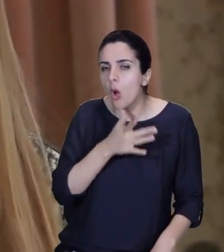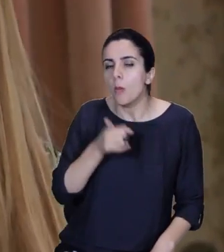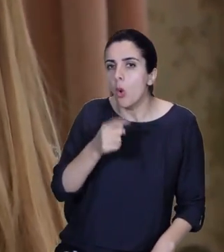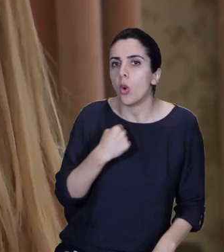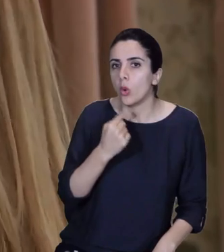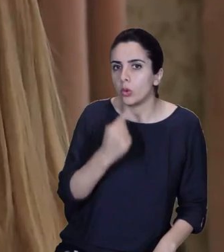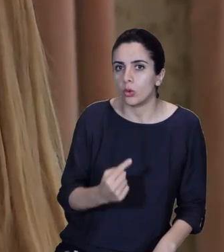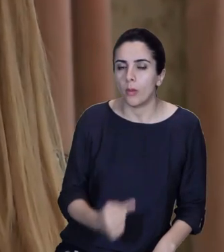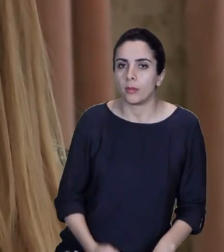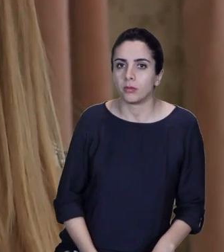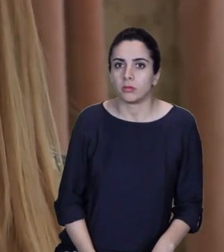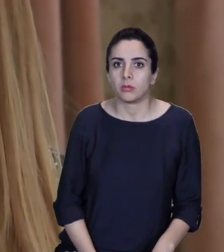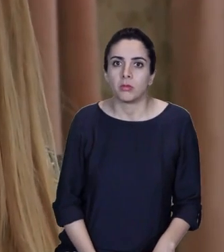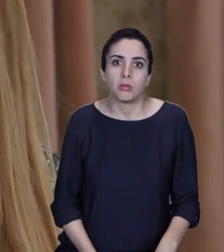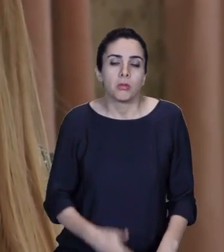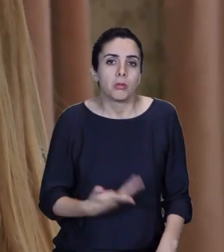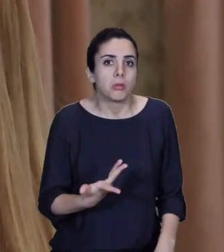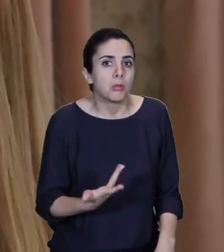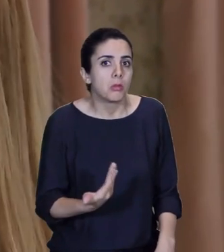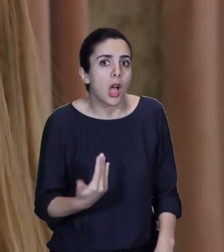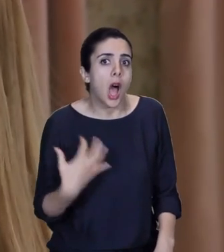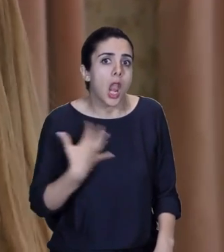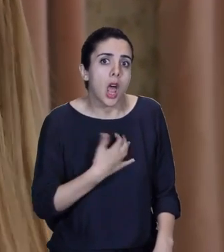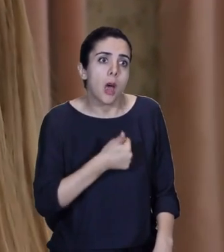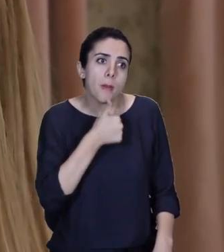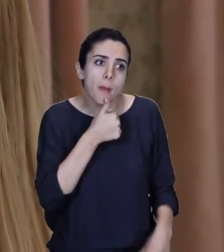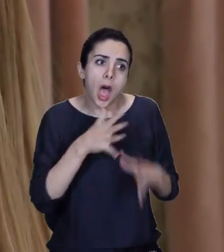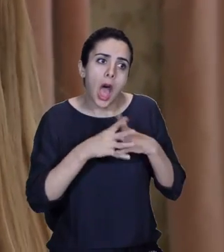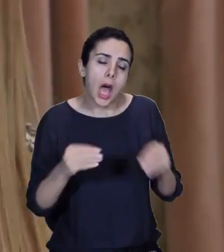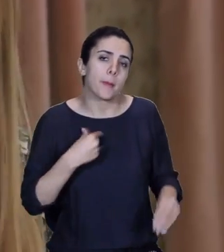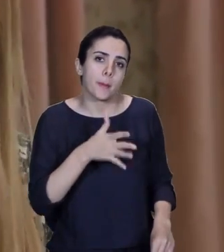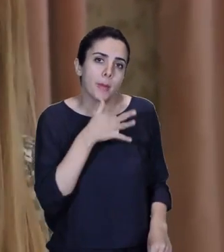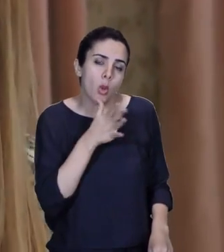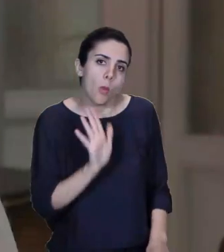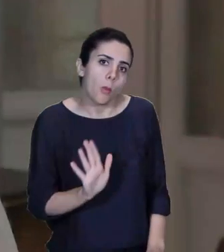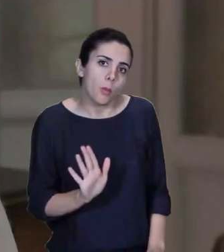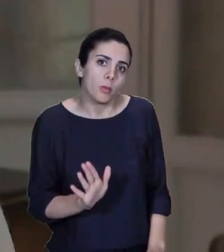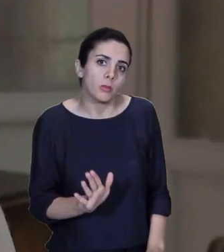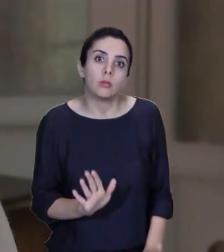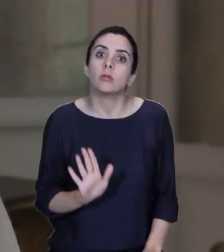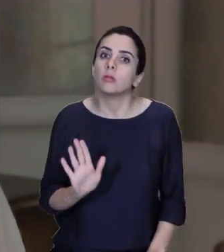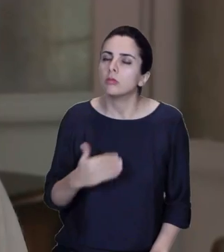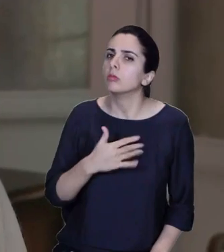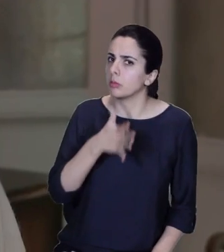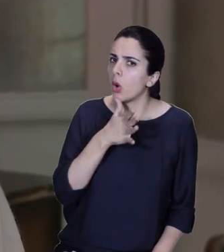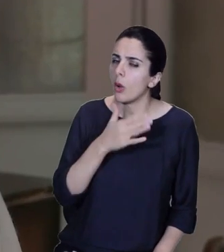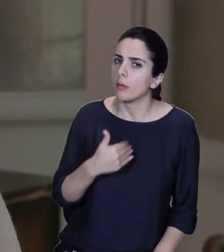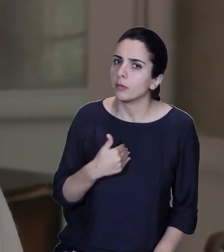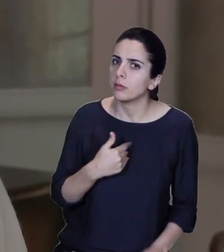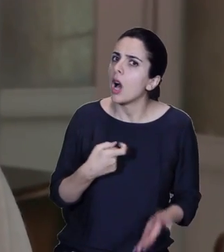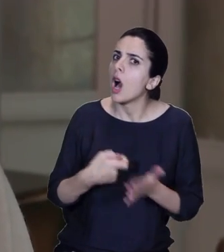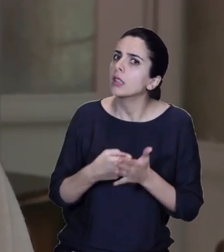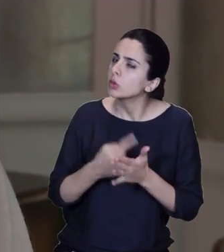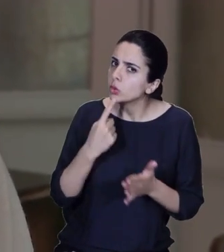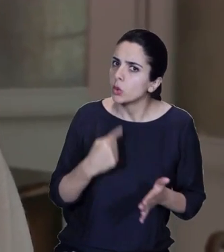ondan. Yani ben annesiyle babasını kaybetmiş diye biliyorum o kadar. O zaman bilirim ben onu.